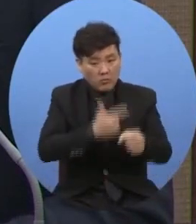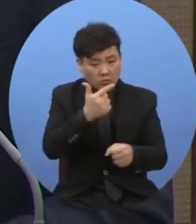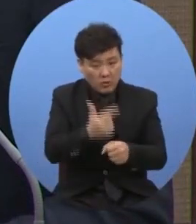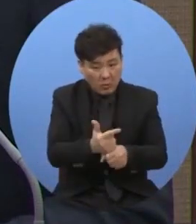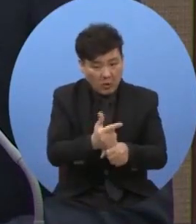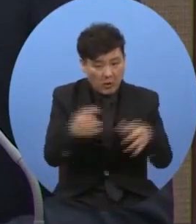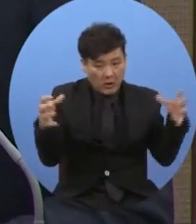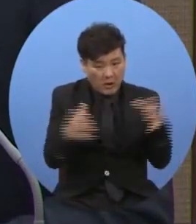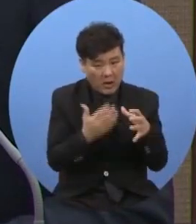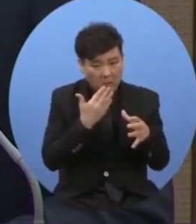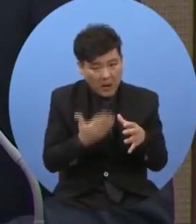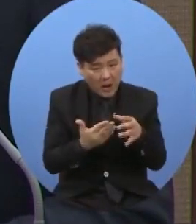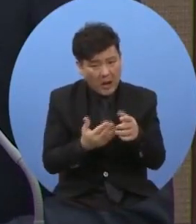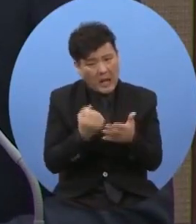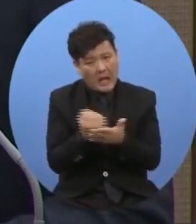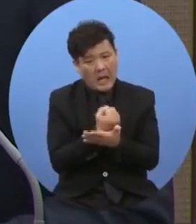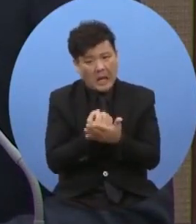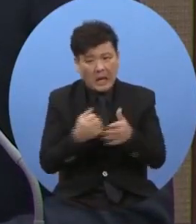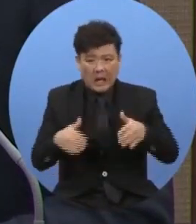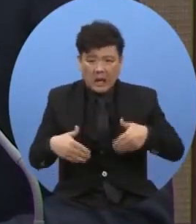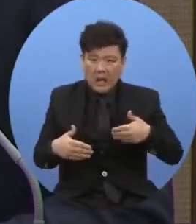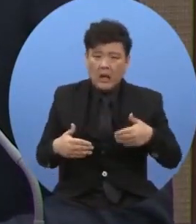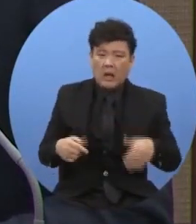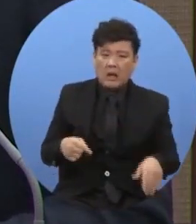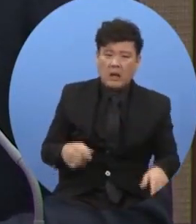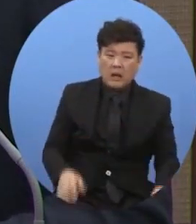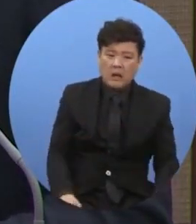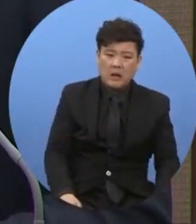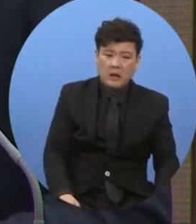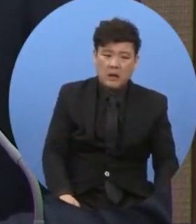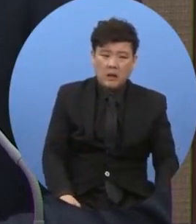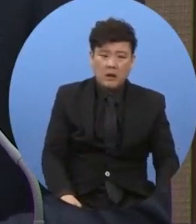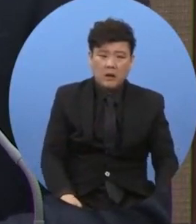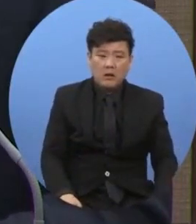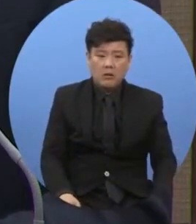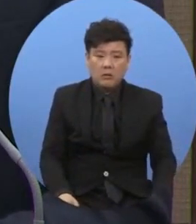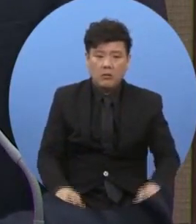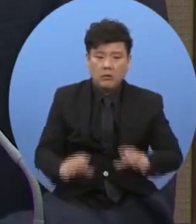거 저는 너무나 아쉽게 생각하고요. 글쎄 뭐 바로 주민투표를 한다